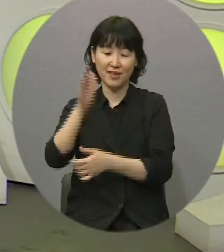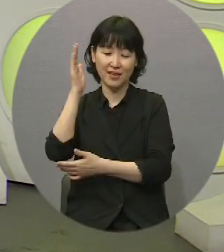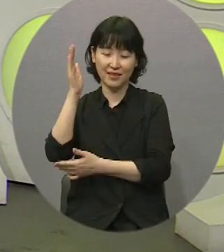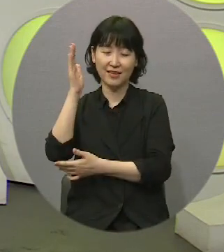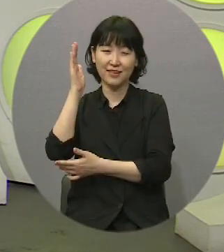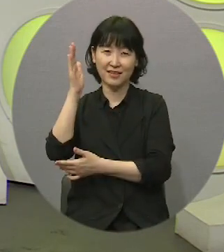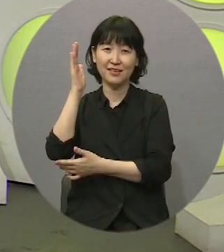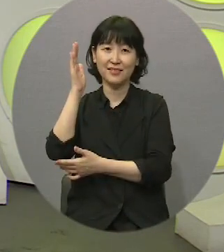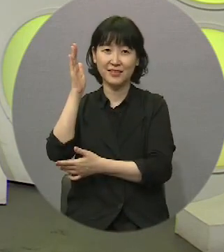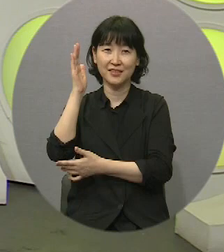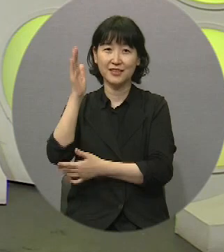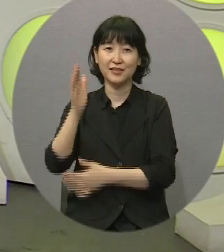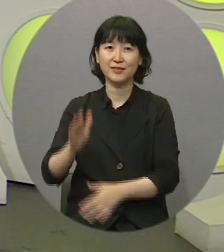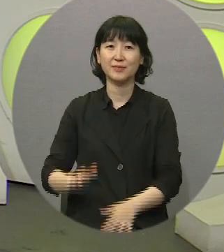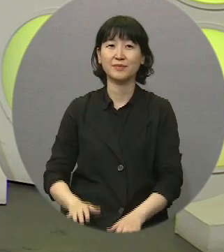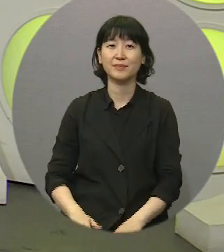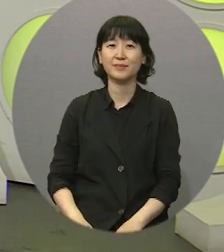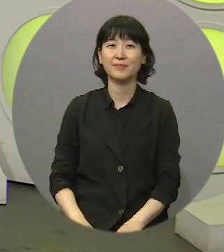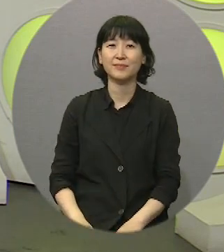들려줬지